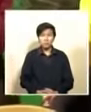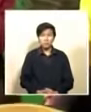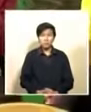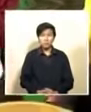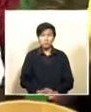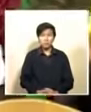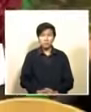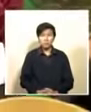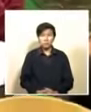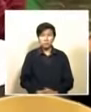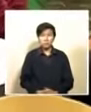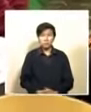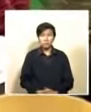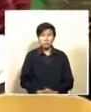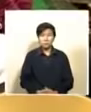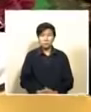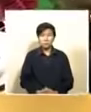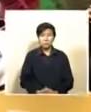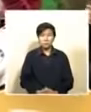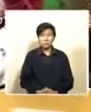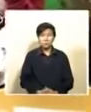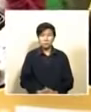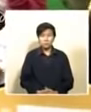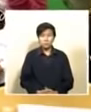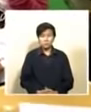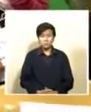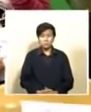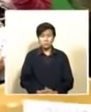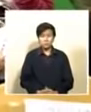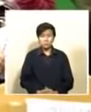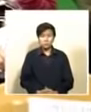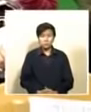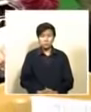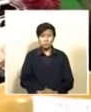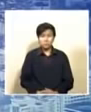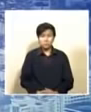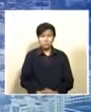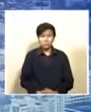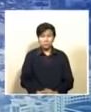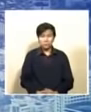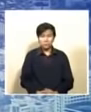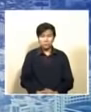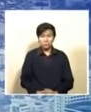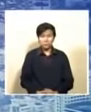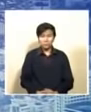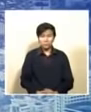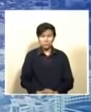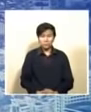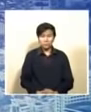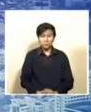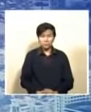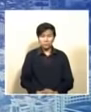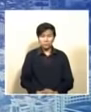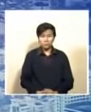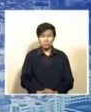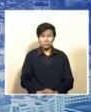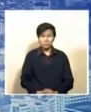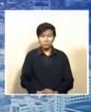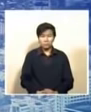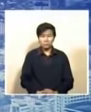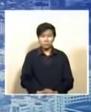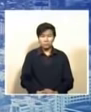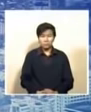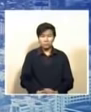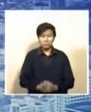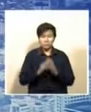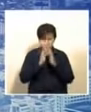ข้อซักถามกันอยู่มากนะครับในเรื่องของหน้ากากอนามัยเป็นเรื่องแรกครับในส่วนของหน้ากากอนามัยผมอยากจะ